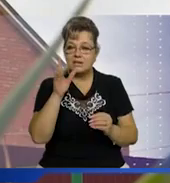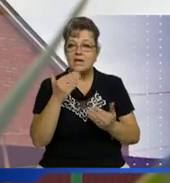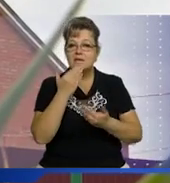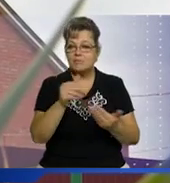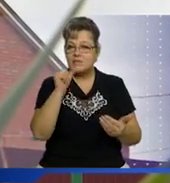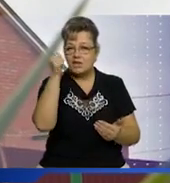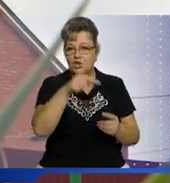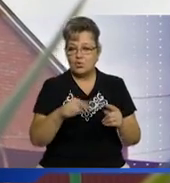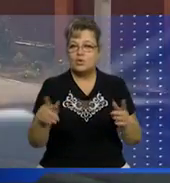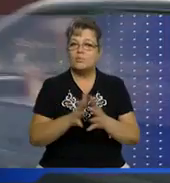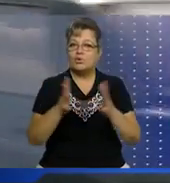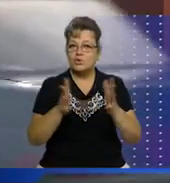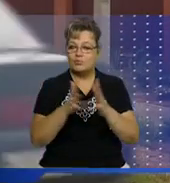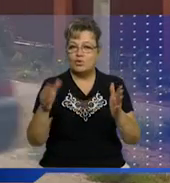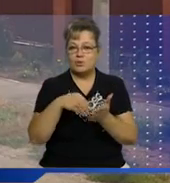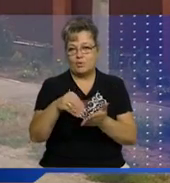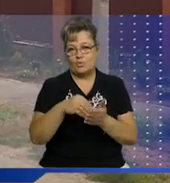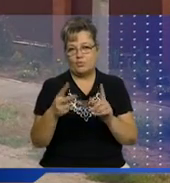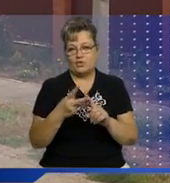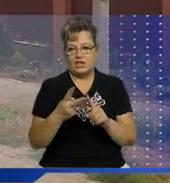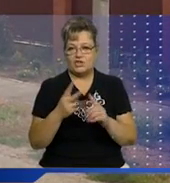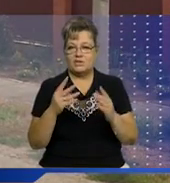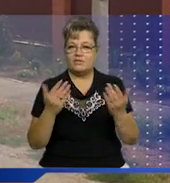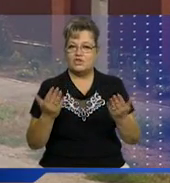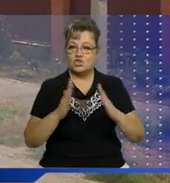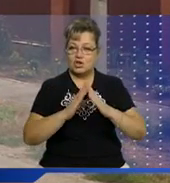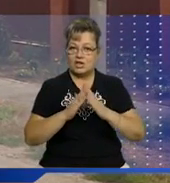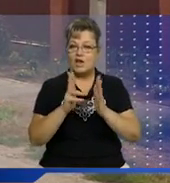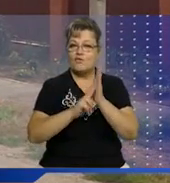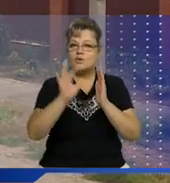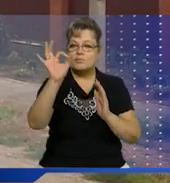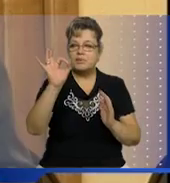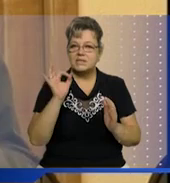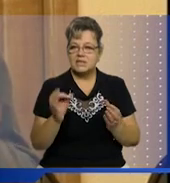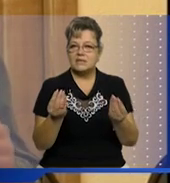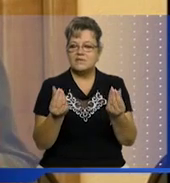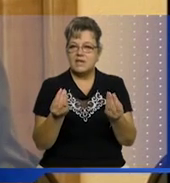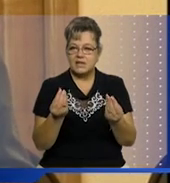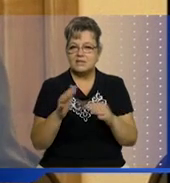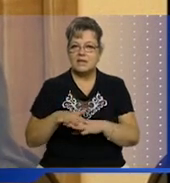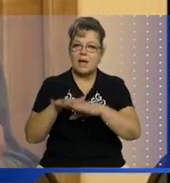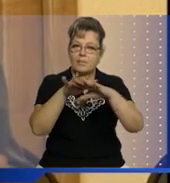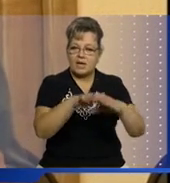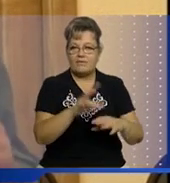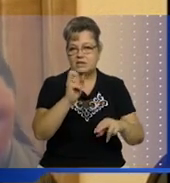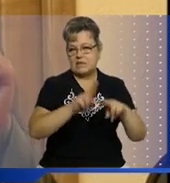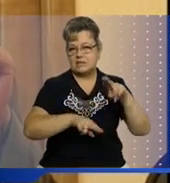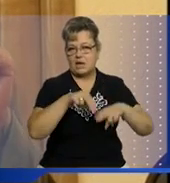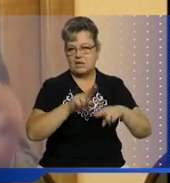действует больше 10 лет. Правда, за последние годы все больше уходят от покупки вторичного жилья. 80%